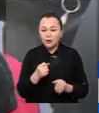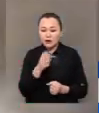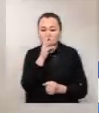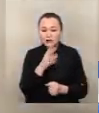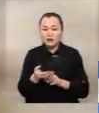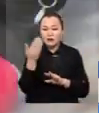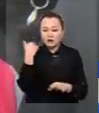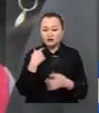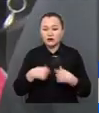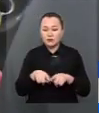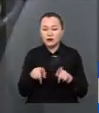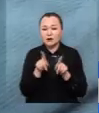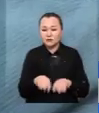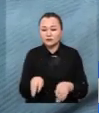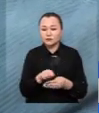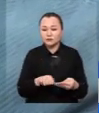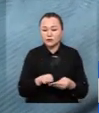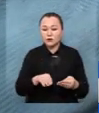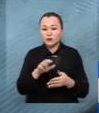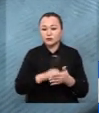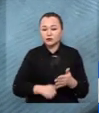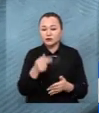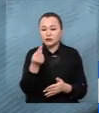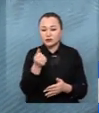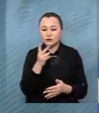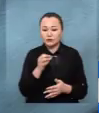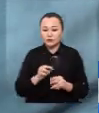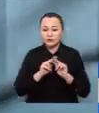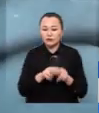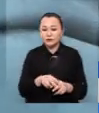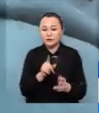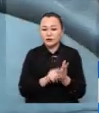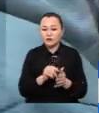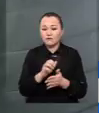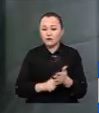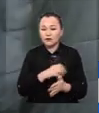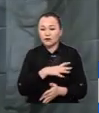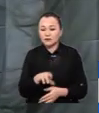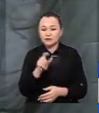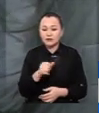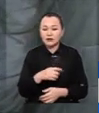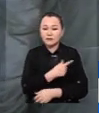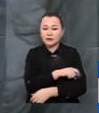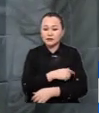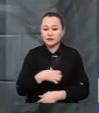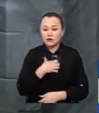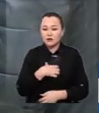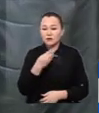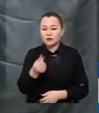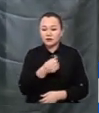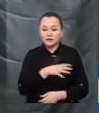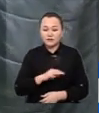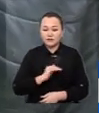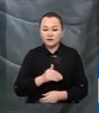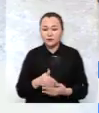были и раньше, говорят они. У них якобы удерживали деньги, но не перечисляли в пенсионный фонд и за медстраховку. В июне фирму